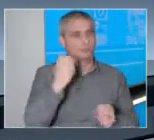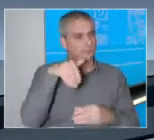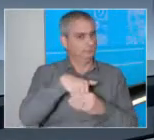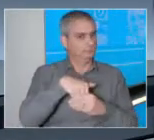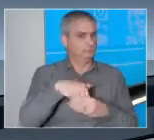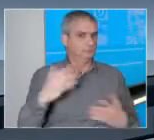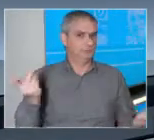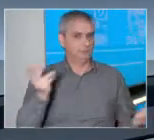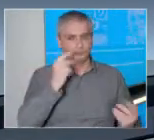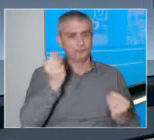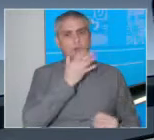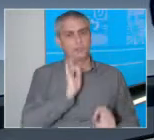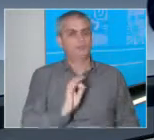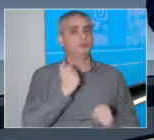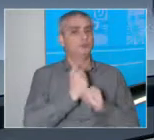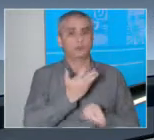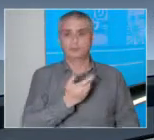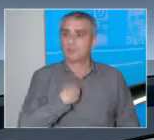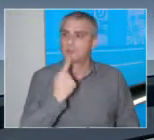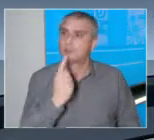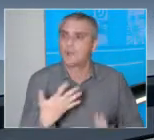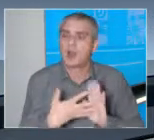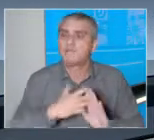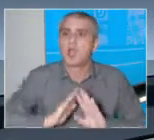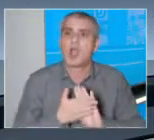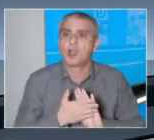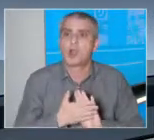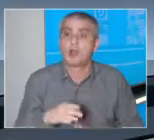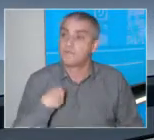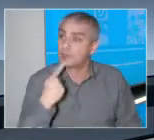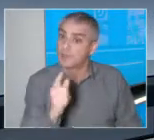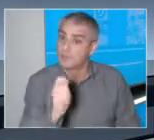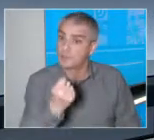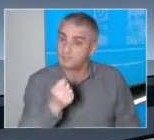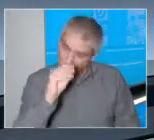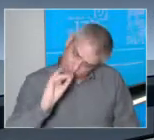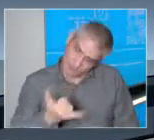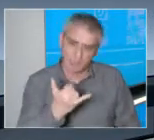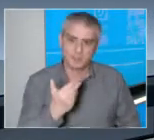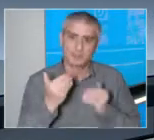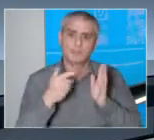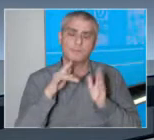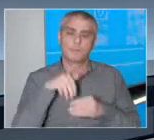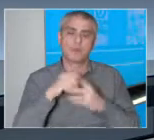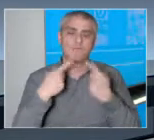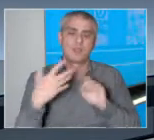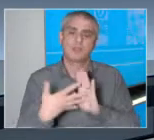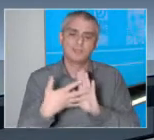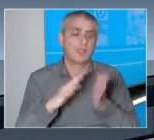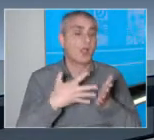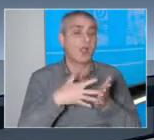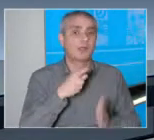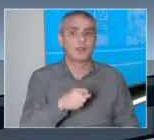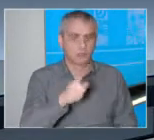זה, שם אין גורם רציני שעומד מאחורי האירוע הזה. אני אומר לבדוק הכל. ואני אומר דווקא לשים אנשים כן בפוזיציה. בתוך הוועדת בדיקה או החקירה